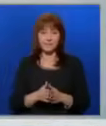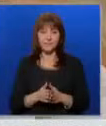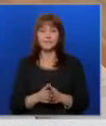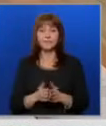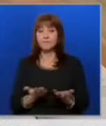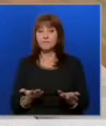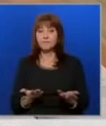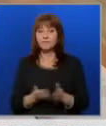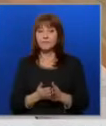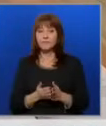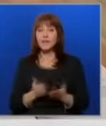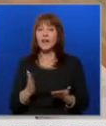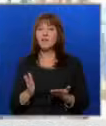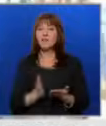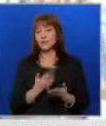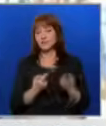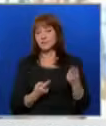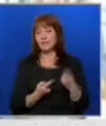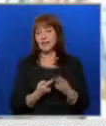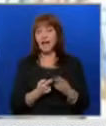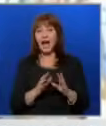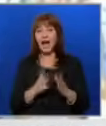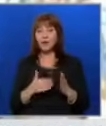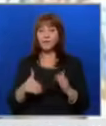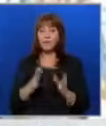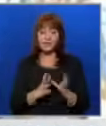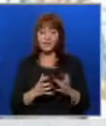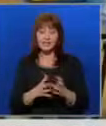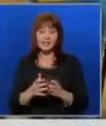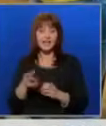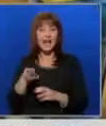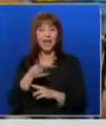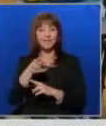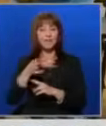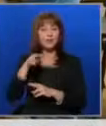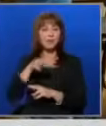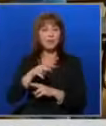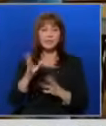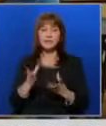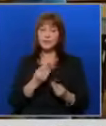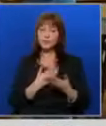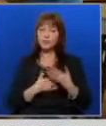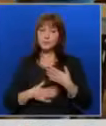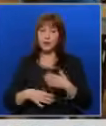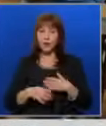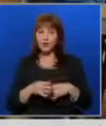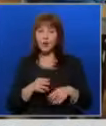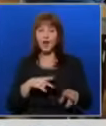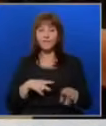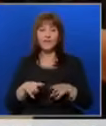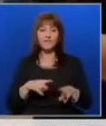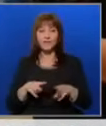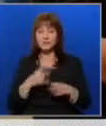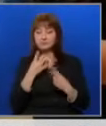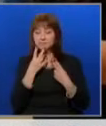Екшън! Вече сме в ефир! Ако в повечето секции видеонаблюдението започна спокойно и предпазливо, във Видин се натъкваме